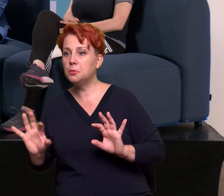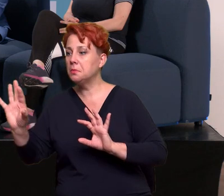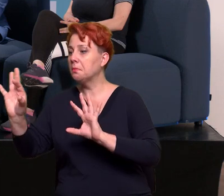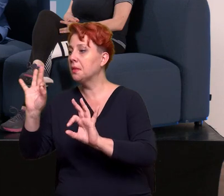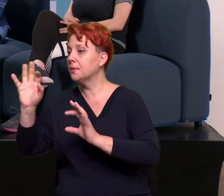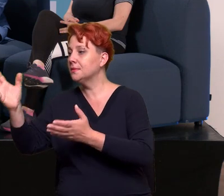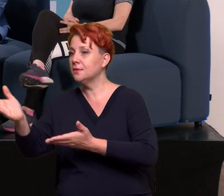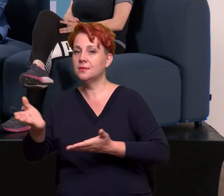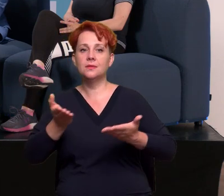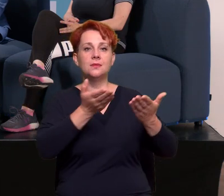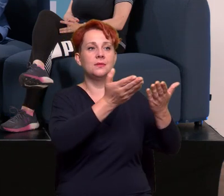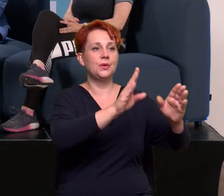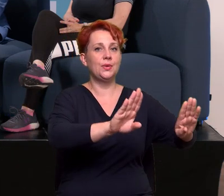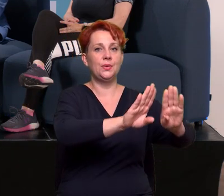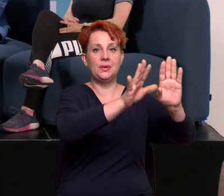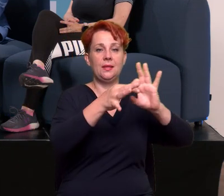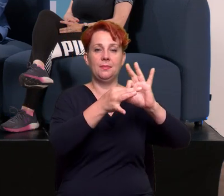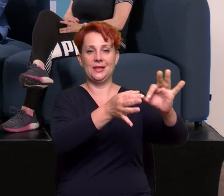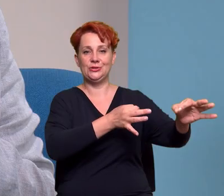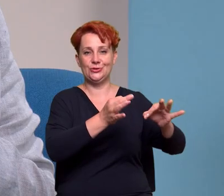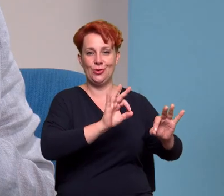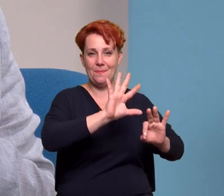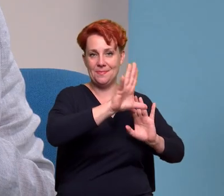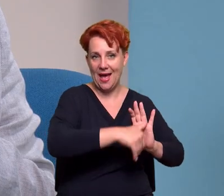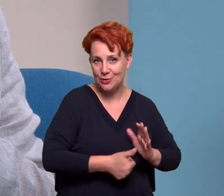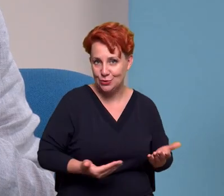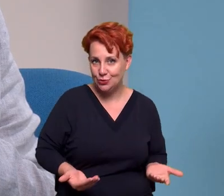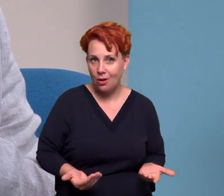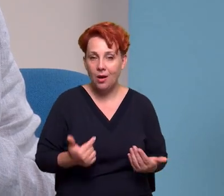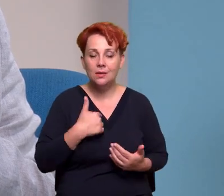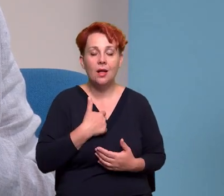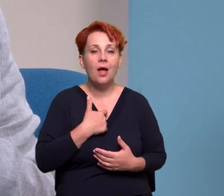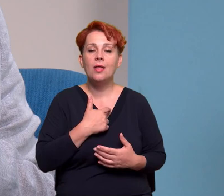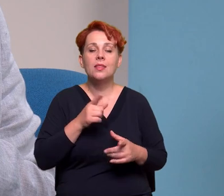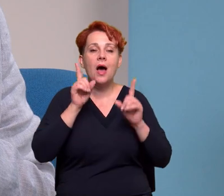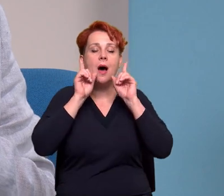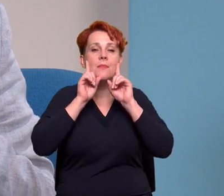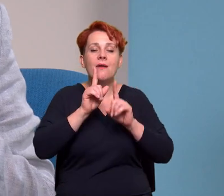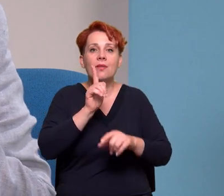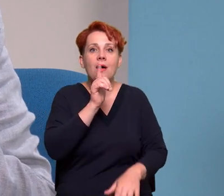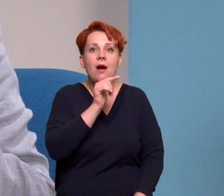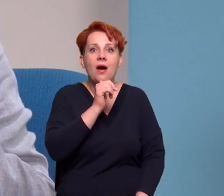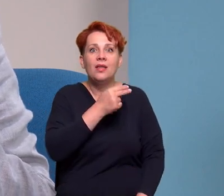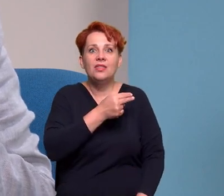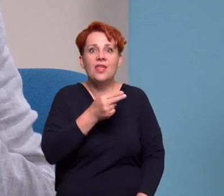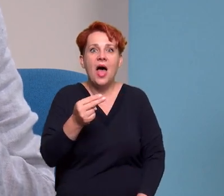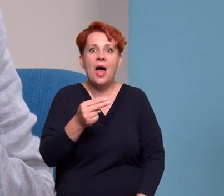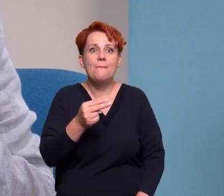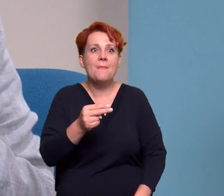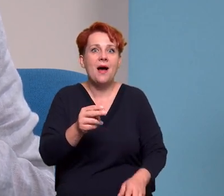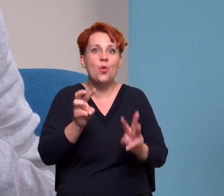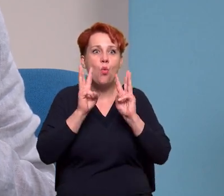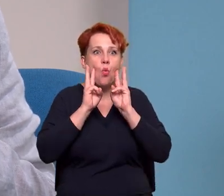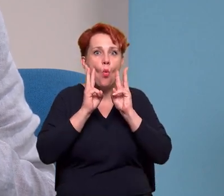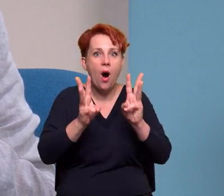do ekspozycji o historii miasta. Ja jestem zachwycona tym tematem. Jestem przekonana, że